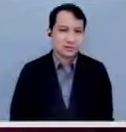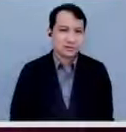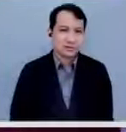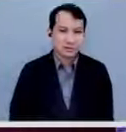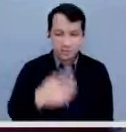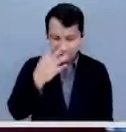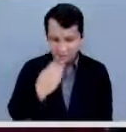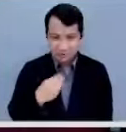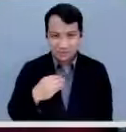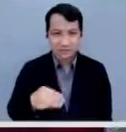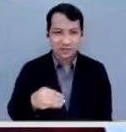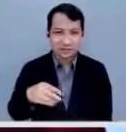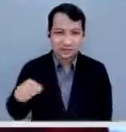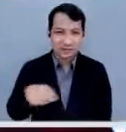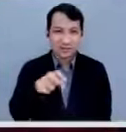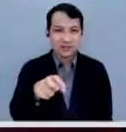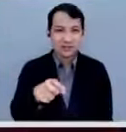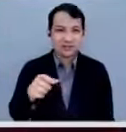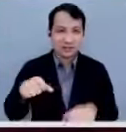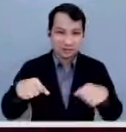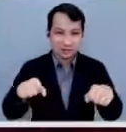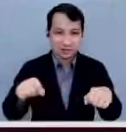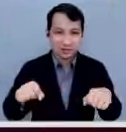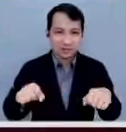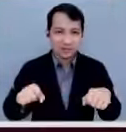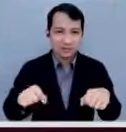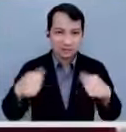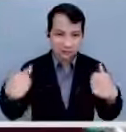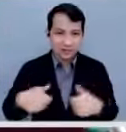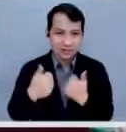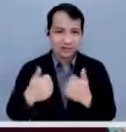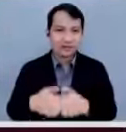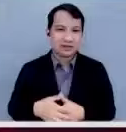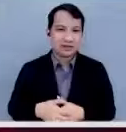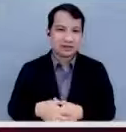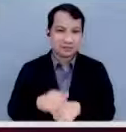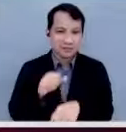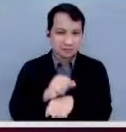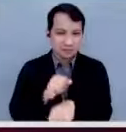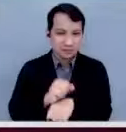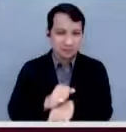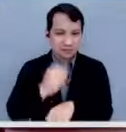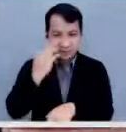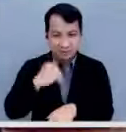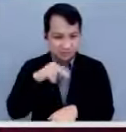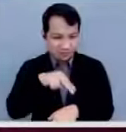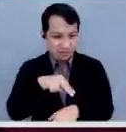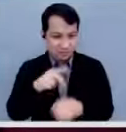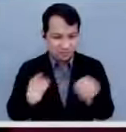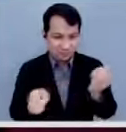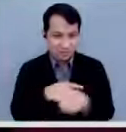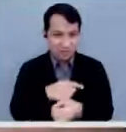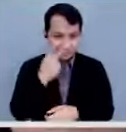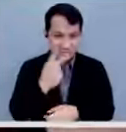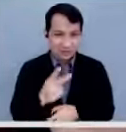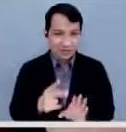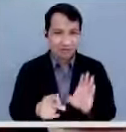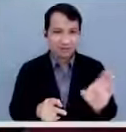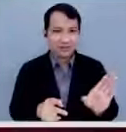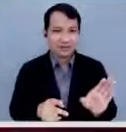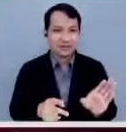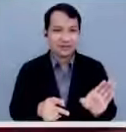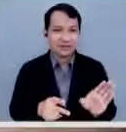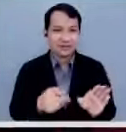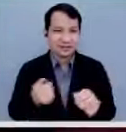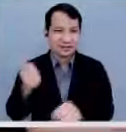sa biyahe, okay, nagmamotor ka, pwede ka ma-aksidente. Kasi trabaho ka, pwede ka matanggal kasi mahuli ka ng mga bisor mo. Mahuli ka